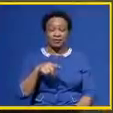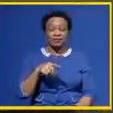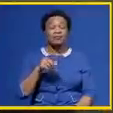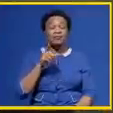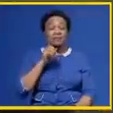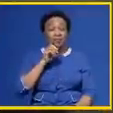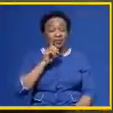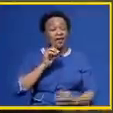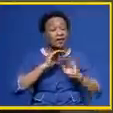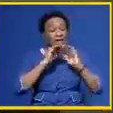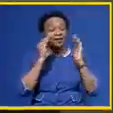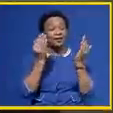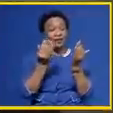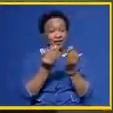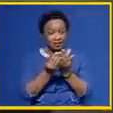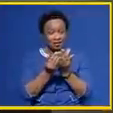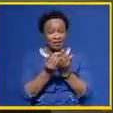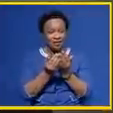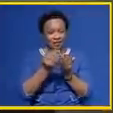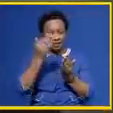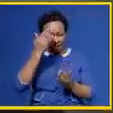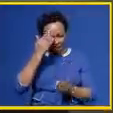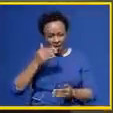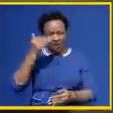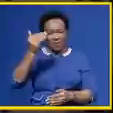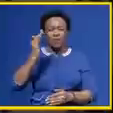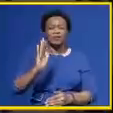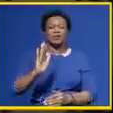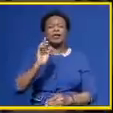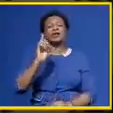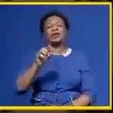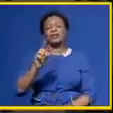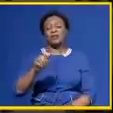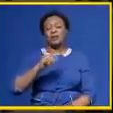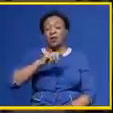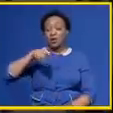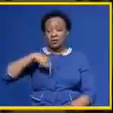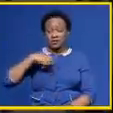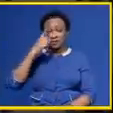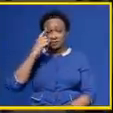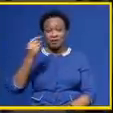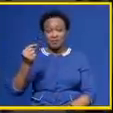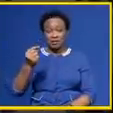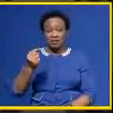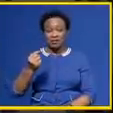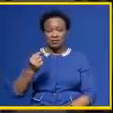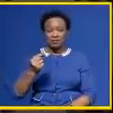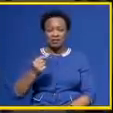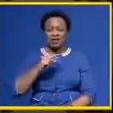kila chama kina kipaumbele chake. Sisi tunaamini kabisa